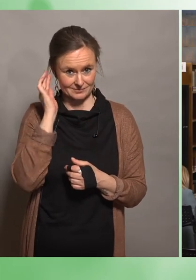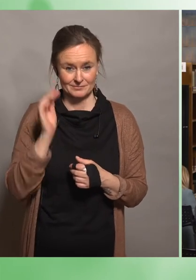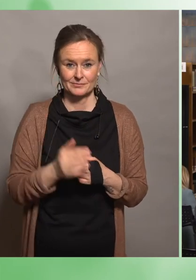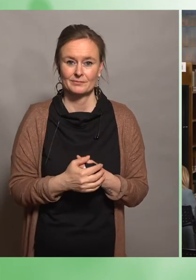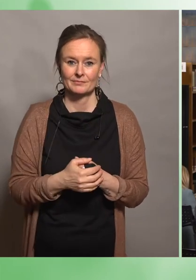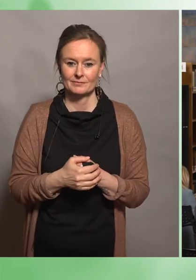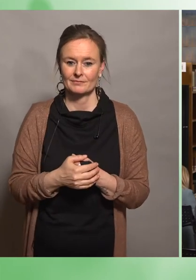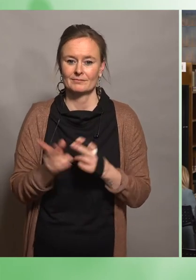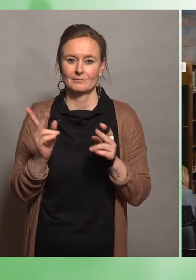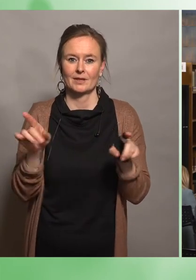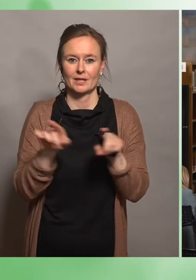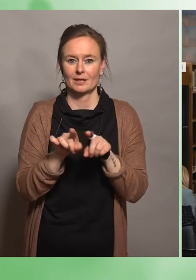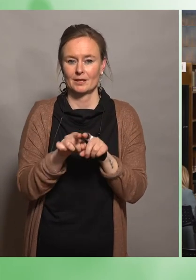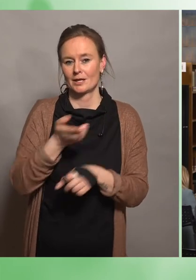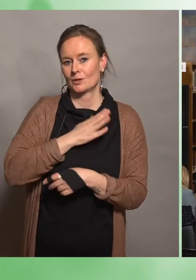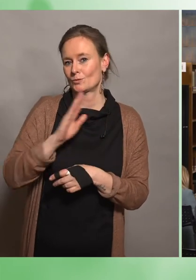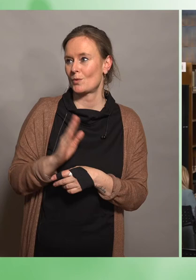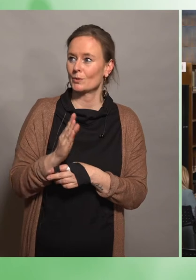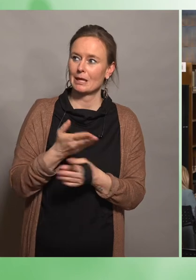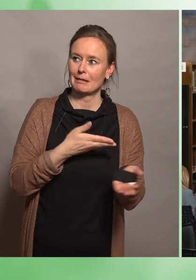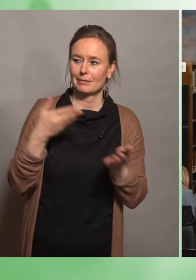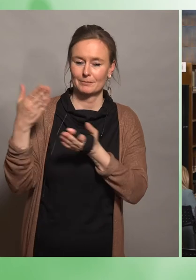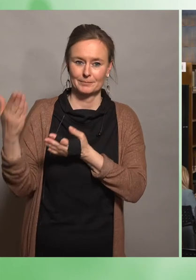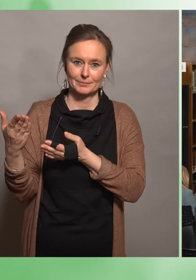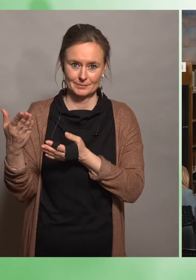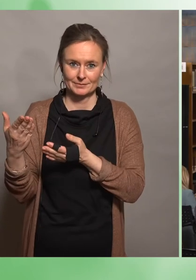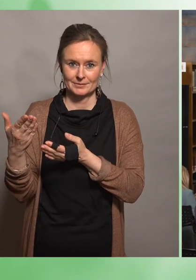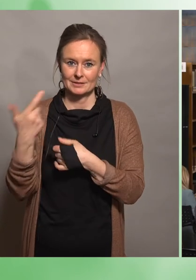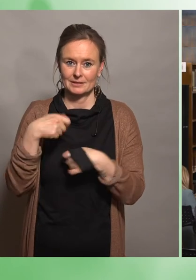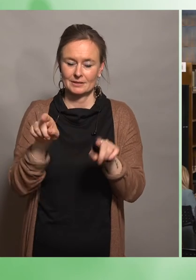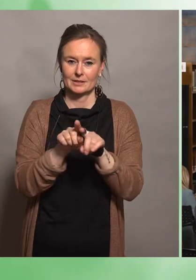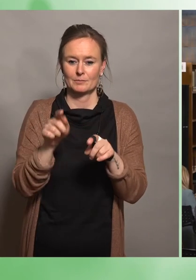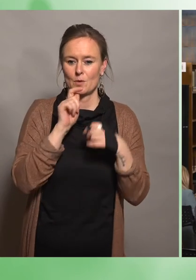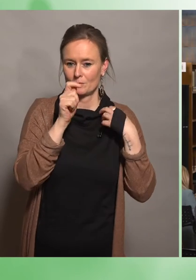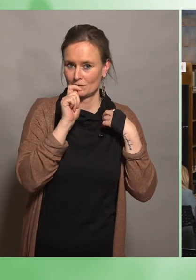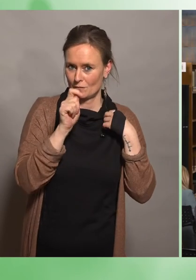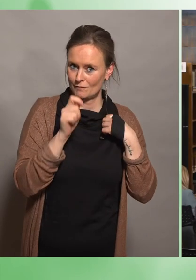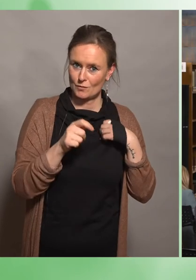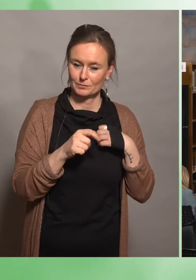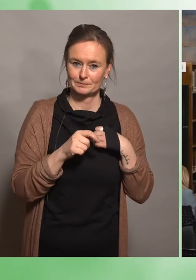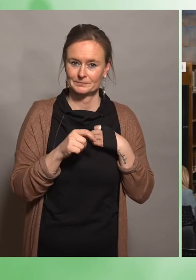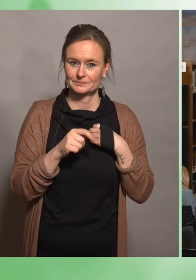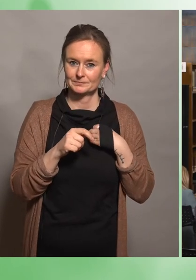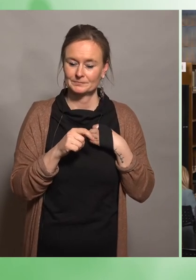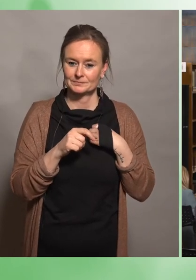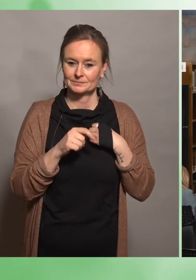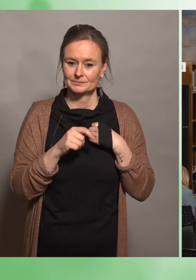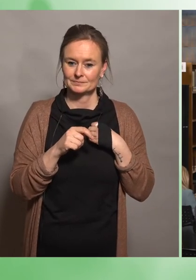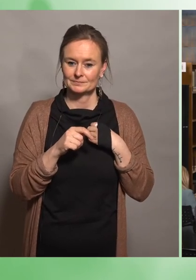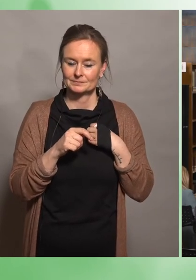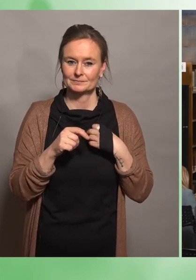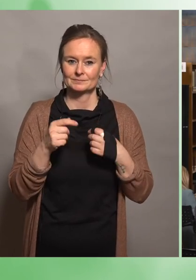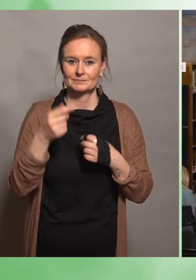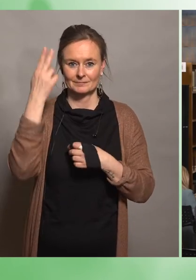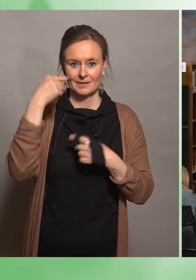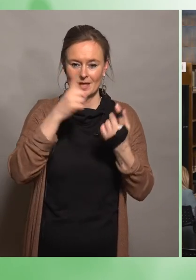Können auch gerne hier zu uns herkommen. Da gibt es noch dieses Mikrofon dann am Tisch. So, dann stelle ich mich dazwischen. Herr Landesrat, ich darf